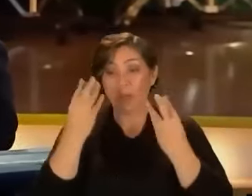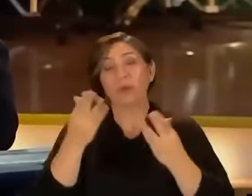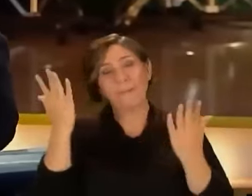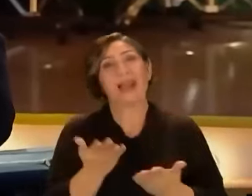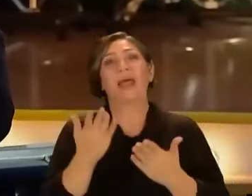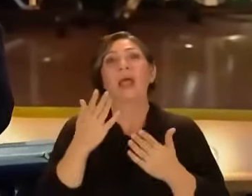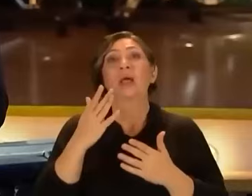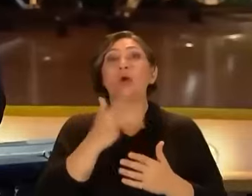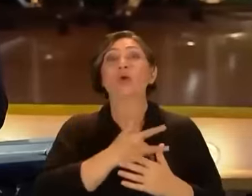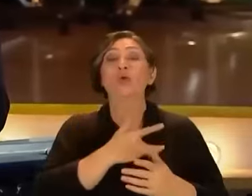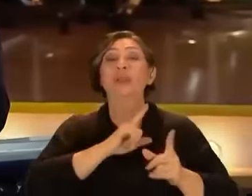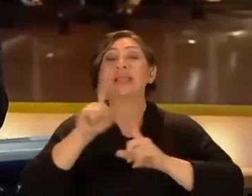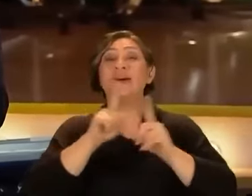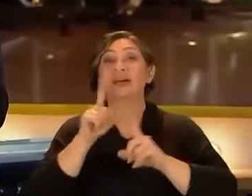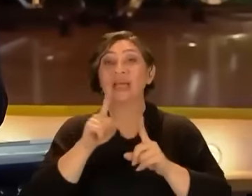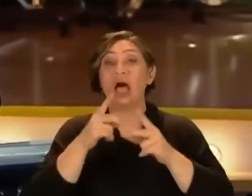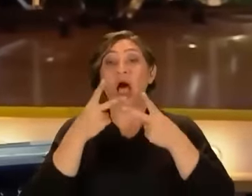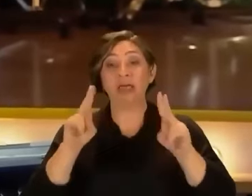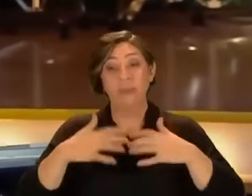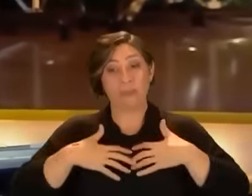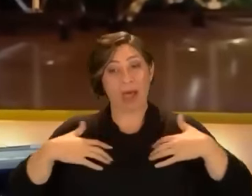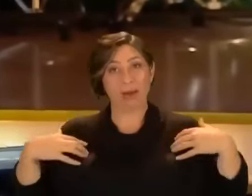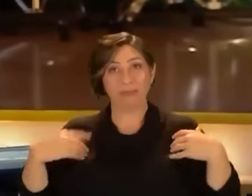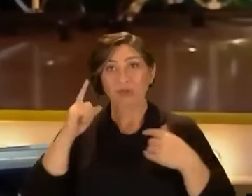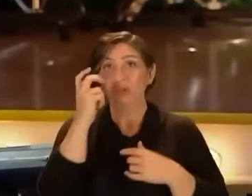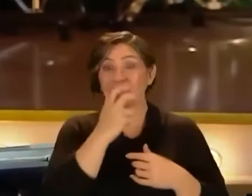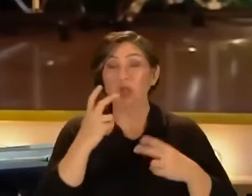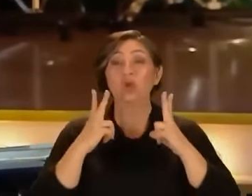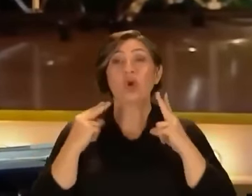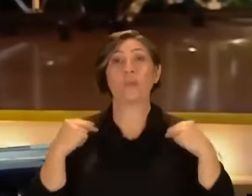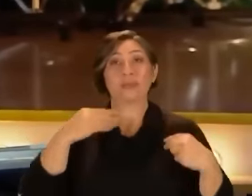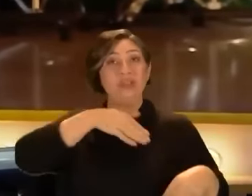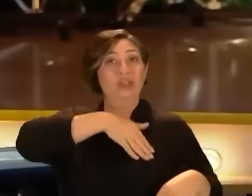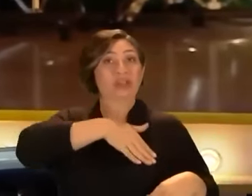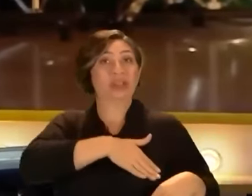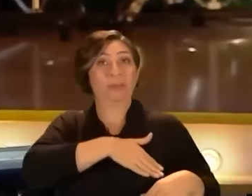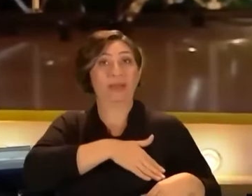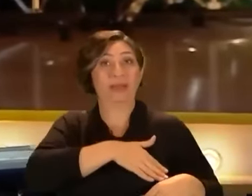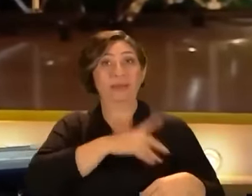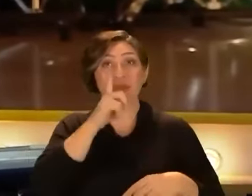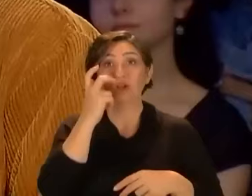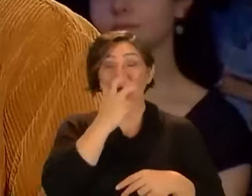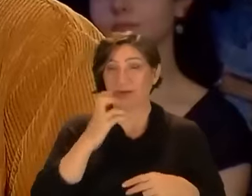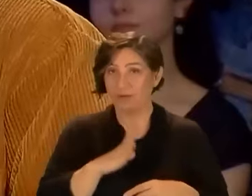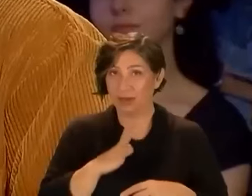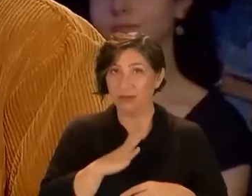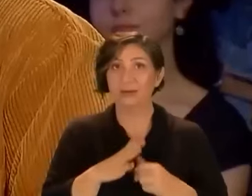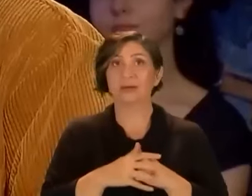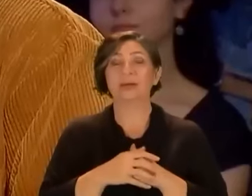de. Ama Gönül Davası bir şarkın. Aç Bağrını bir şarkın. Gömleğimin Cebi diye bir şarkım